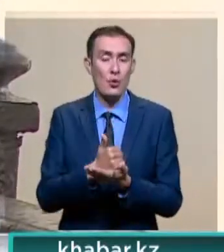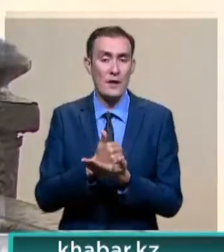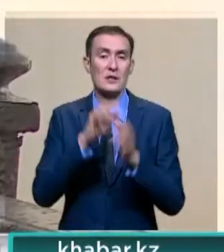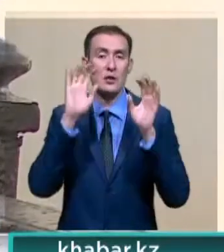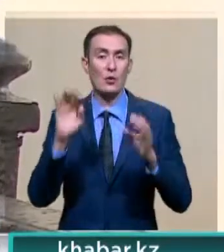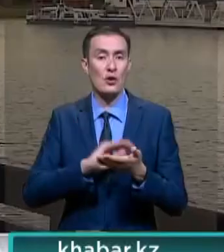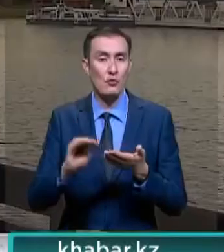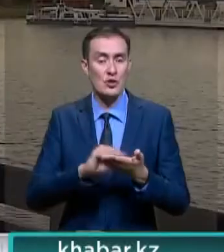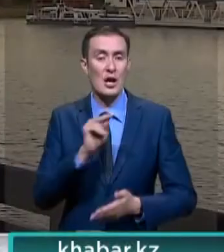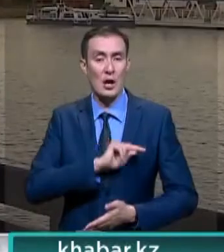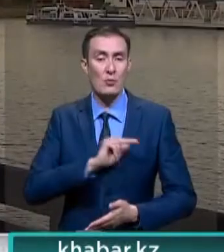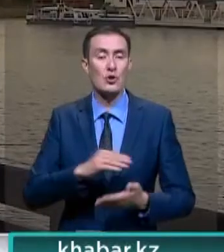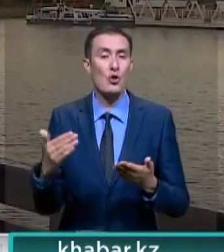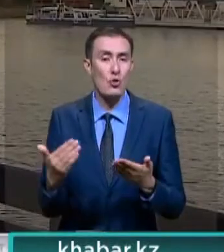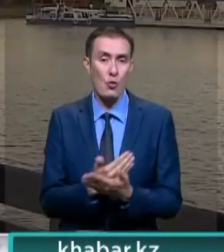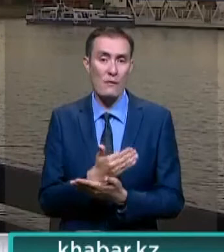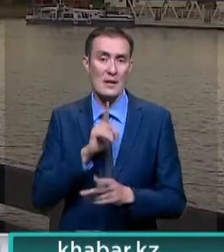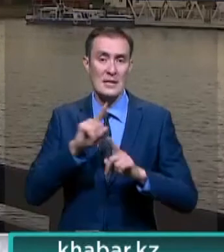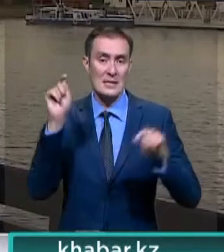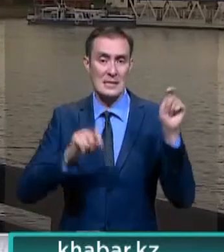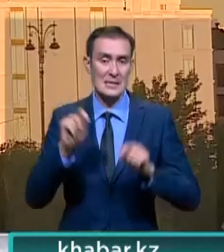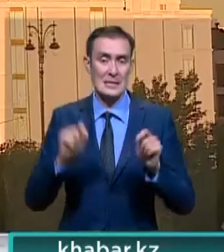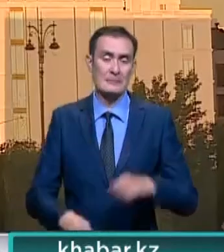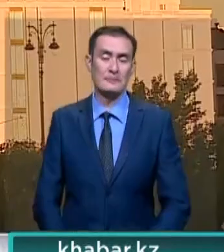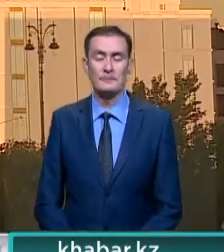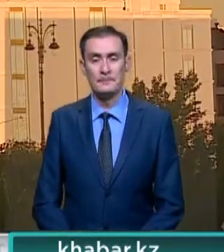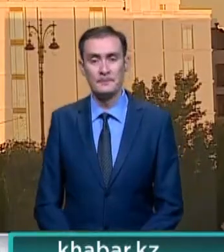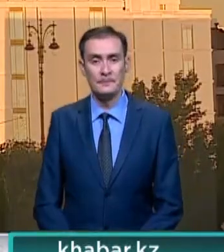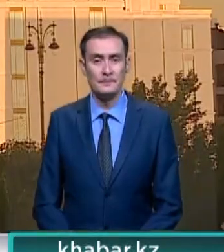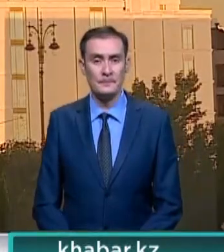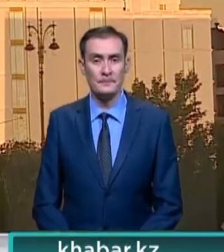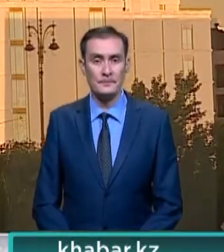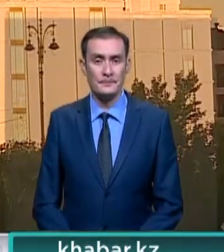законотворческой работы в новой сессии. Айгуля Матаева, Динара Жамбатырова. Итоги дня.